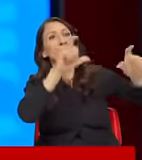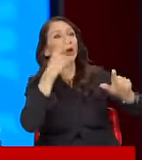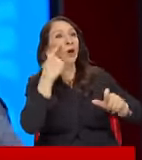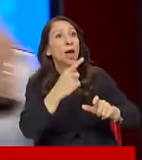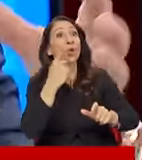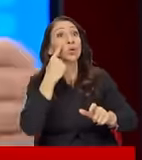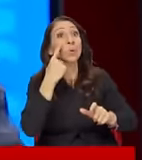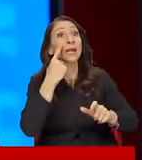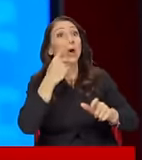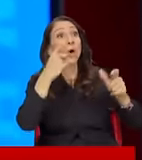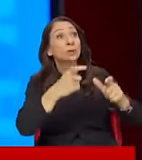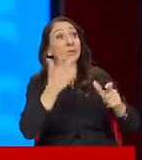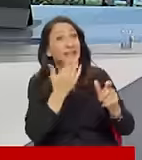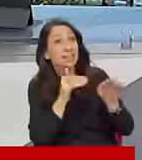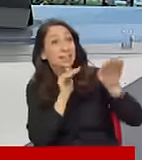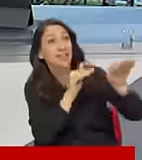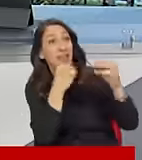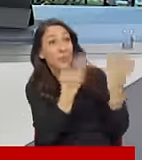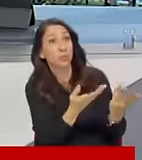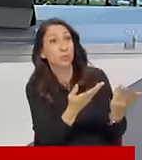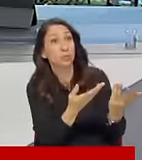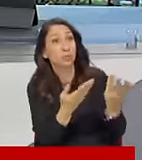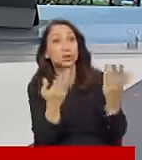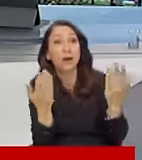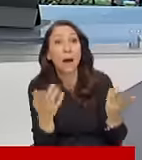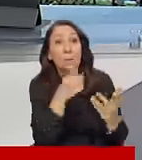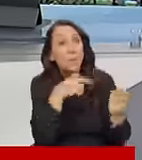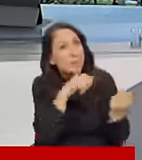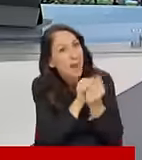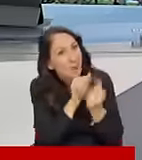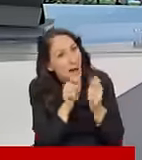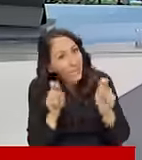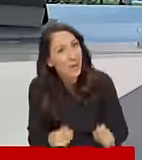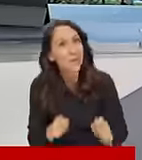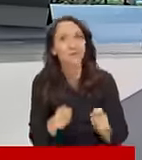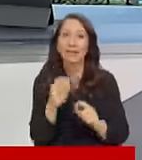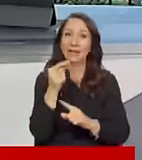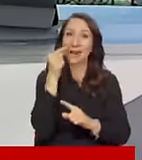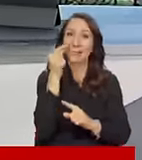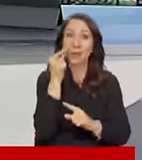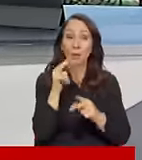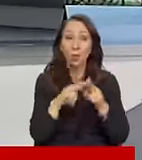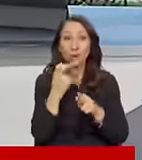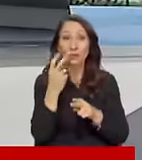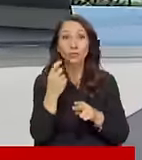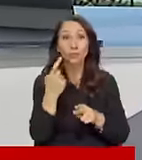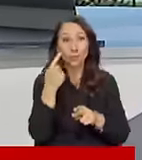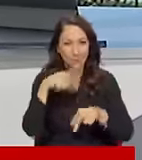hükümetin ortamına aslında katkı sunuyoruz. Ya bunu beraber yapalım. Ya İlker Bey, pandemide